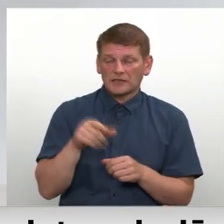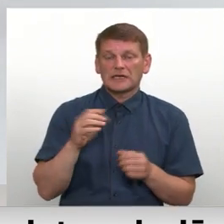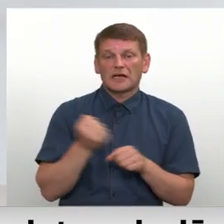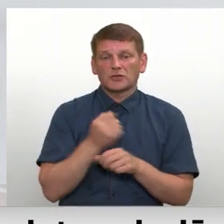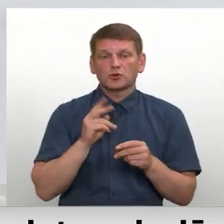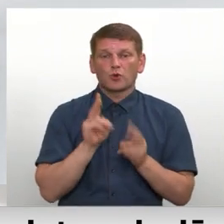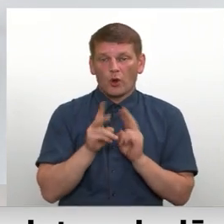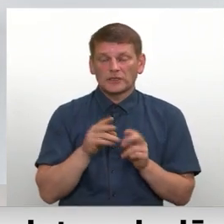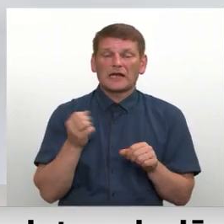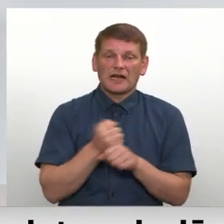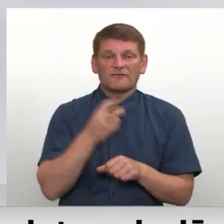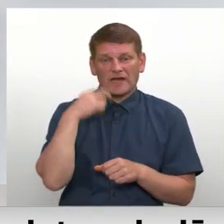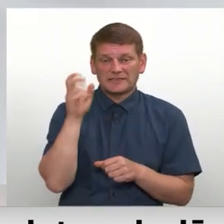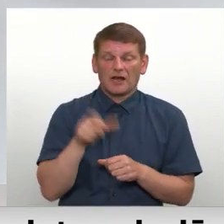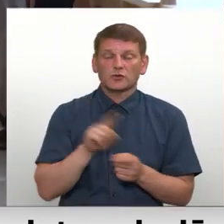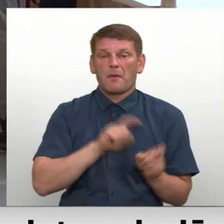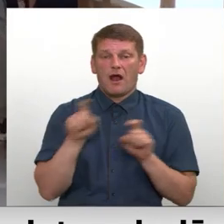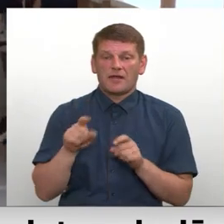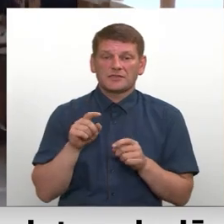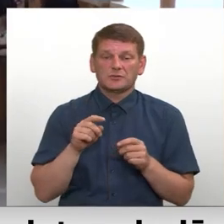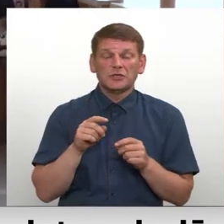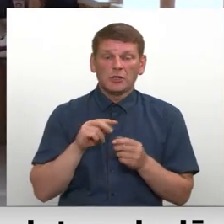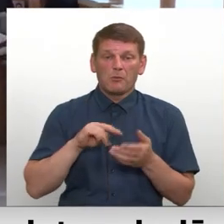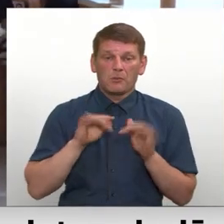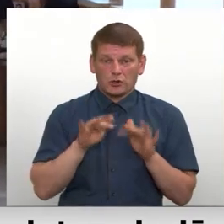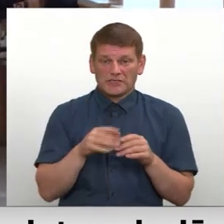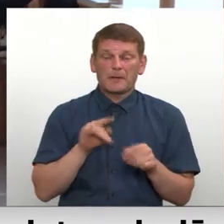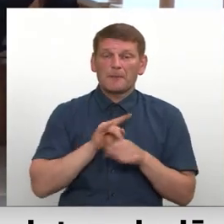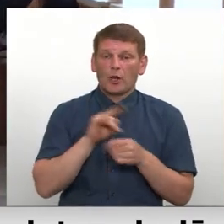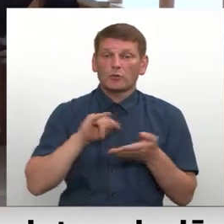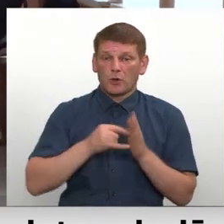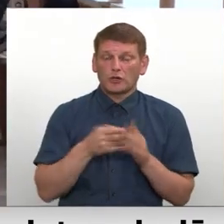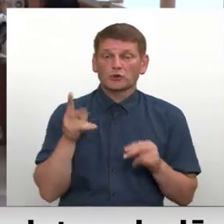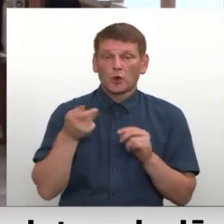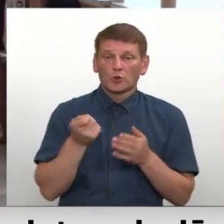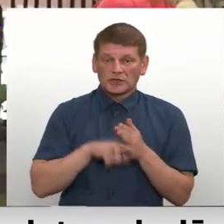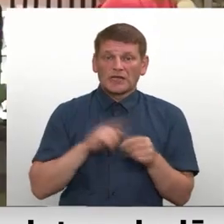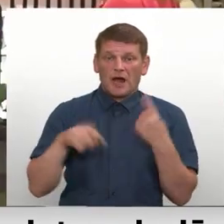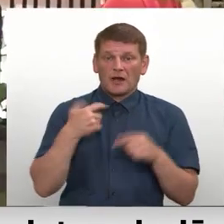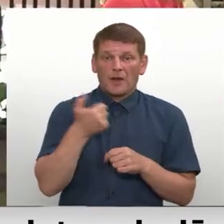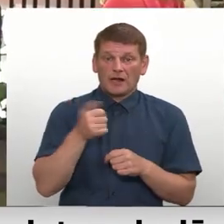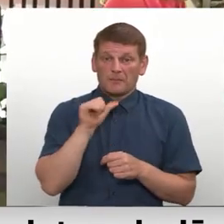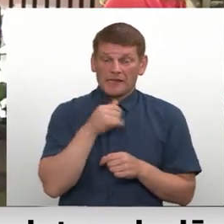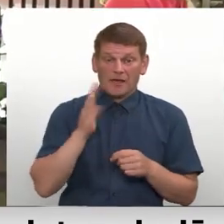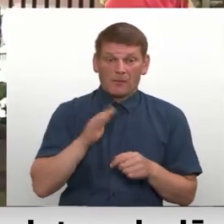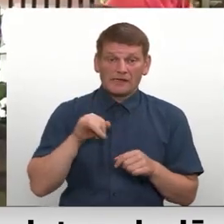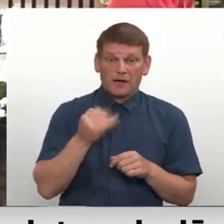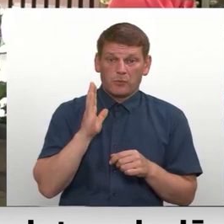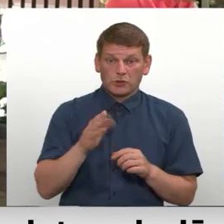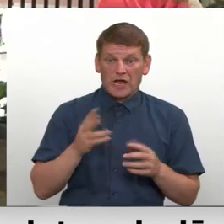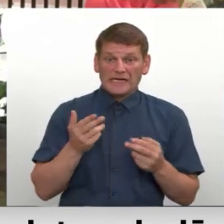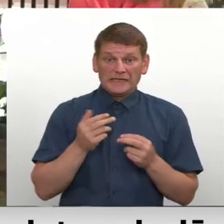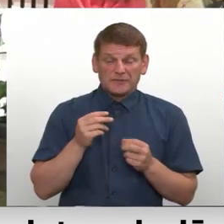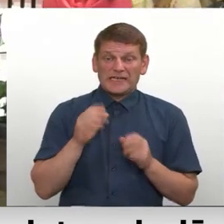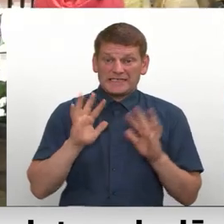skolotājus, gan vecākus šajā pārejas procesā. Pilotu projekts noslēgsies nākamā gada maijā, un ja tiks atzīts par izdevušos, to jau kā